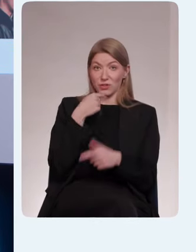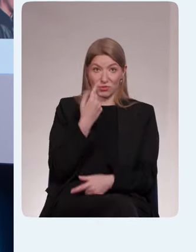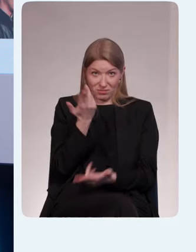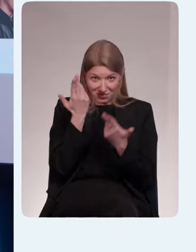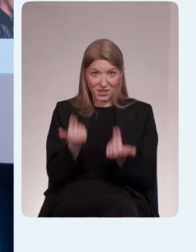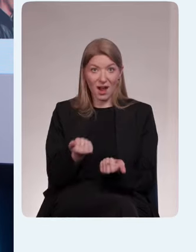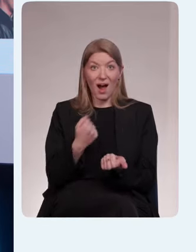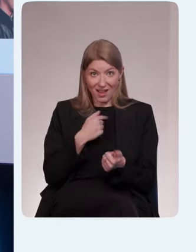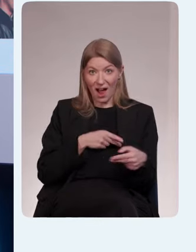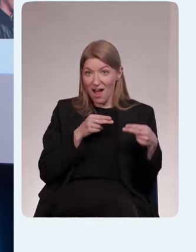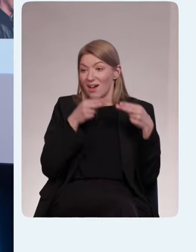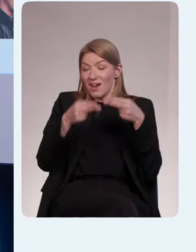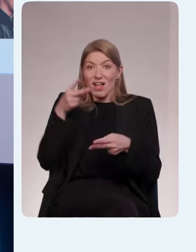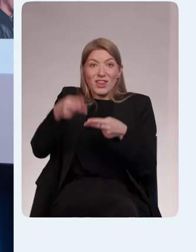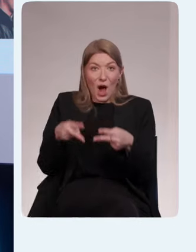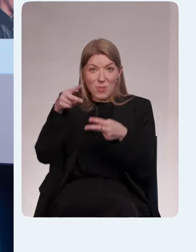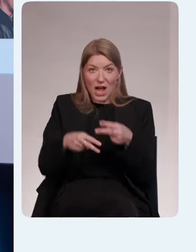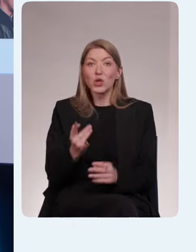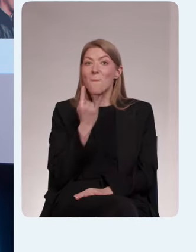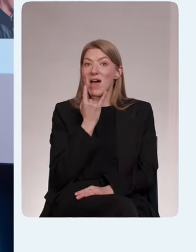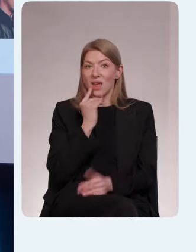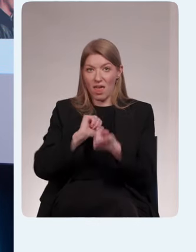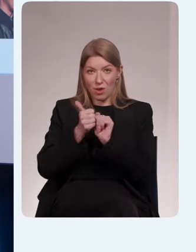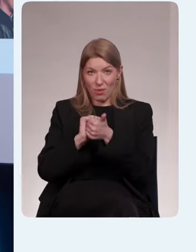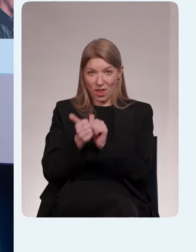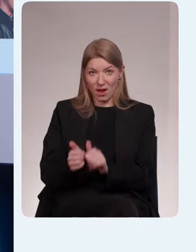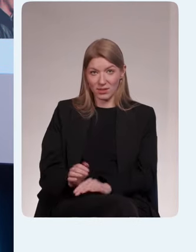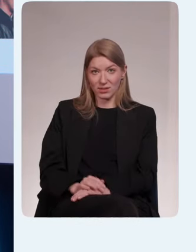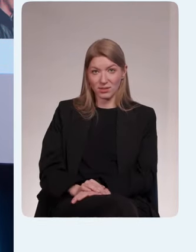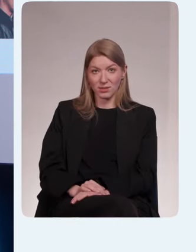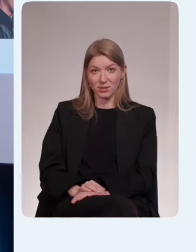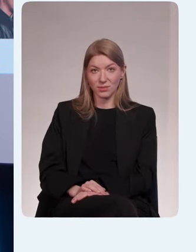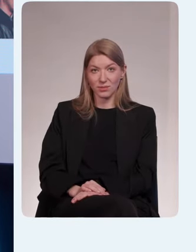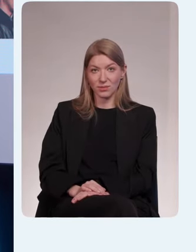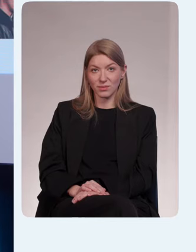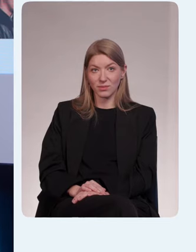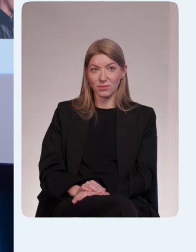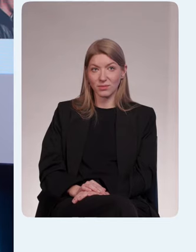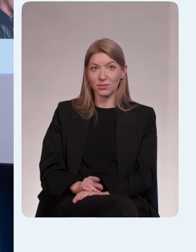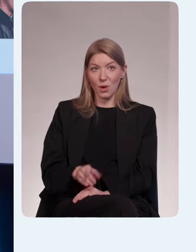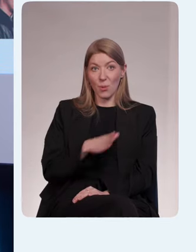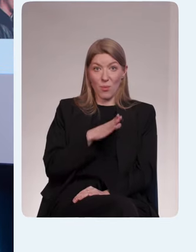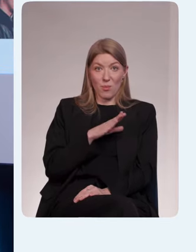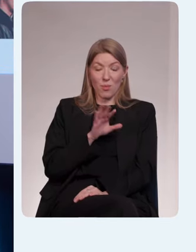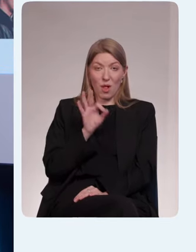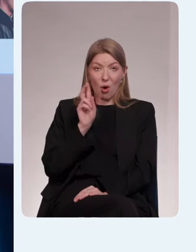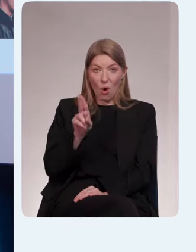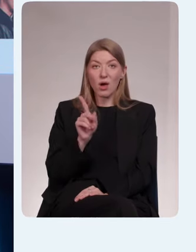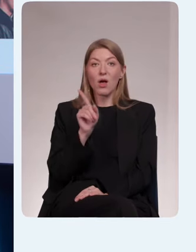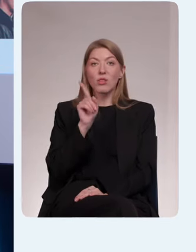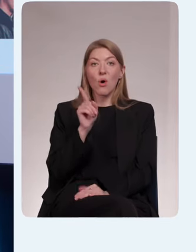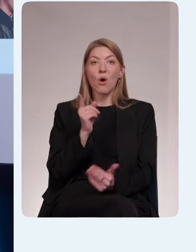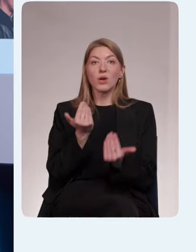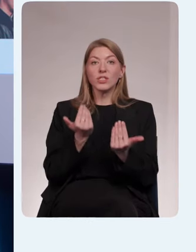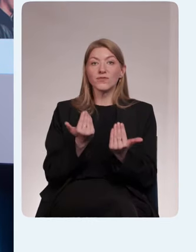еду сейчас на операцию батарейку менять. Для меня было ок. Но с его точки зрения неадекватной была